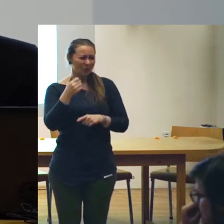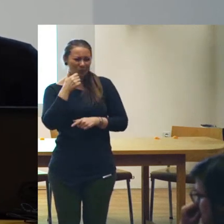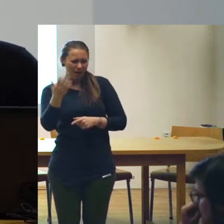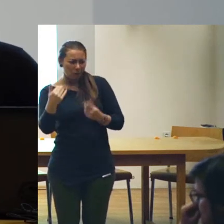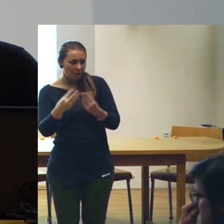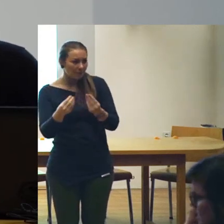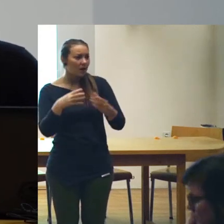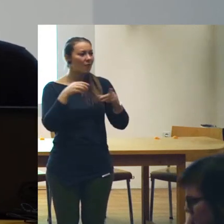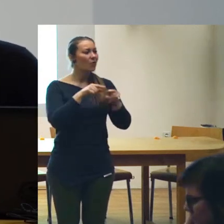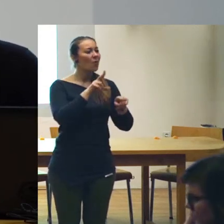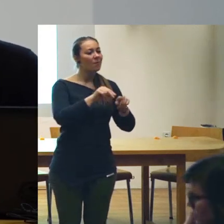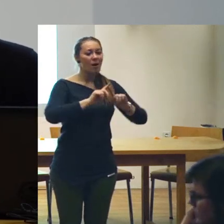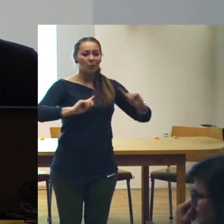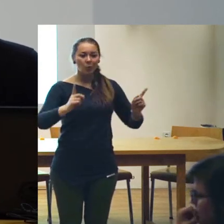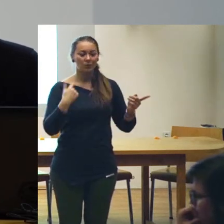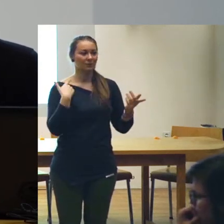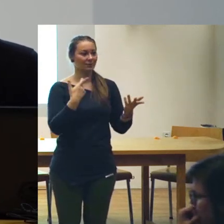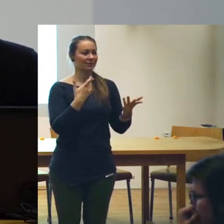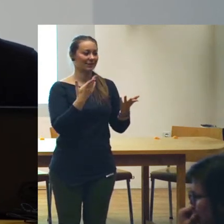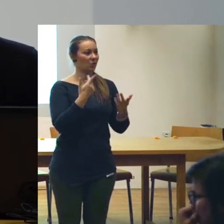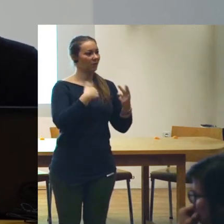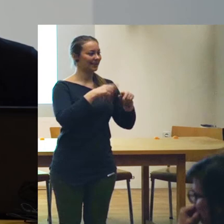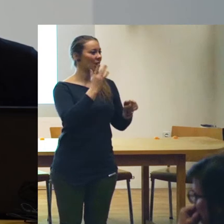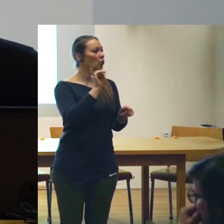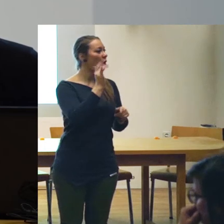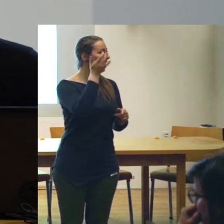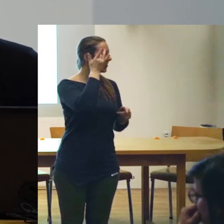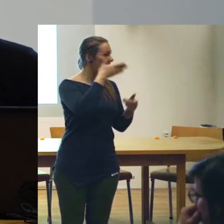mezi nějakou intelektuální činností a produkční činností.